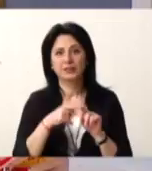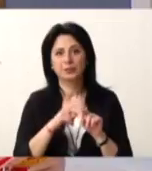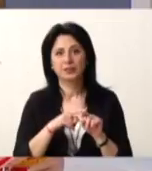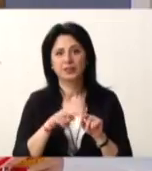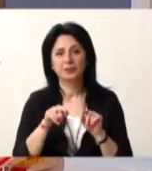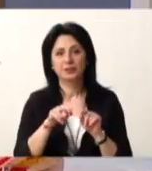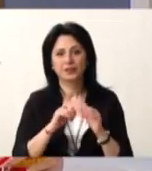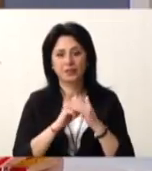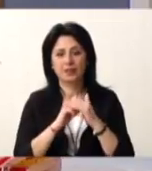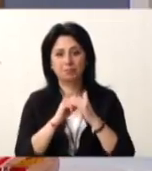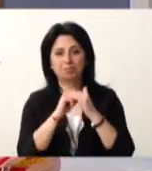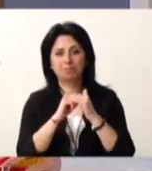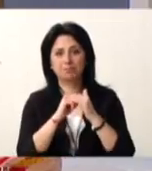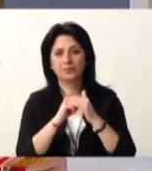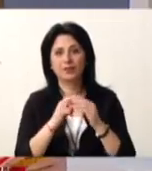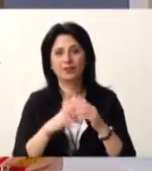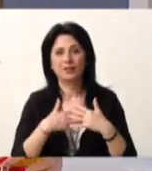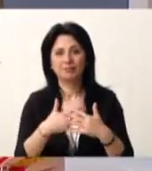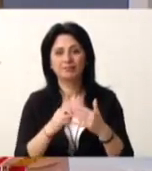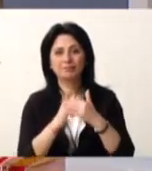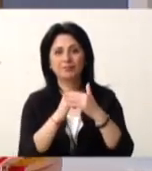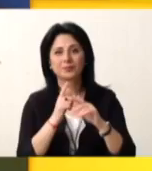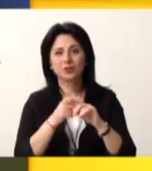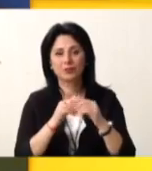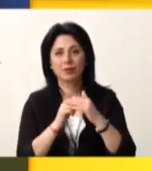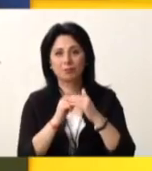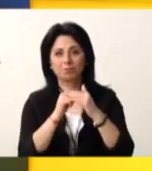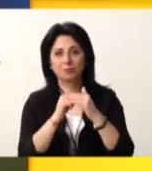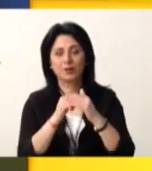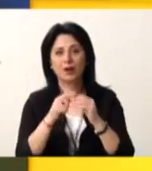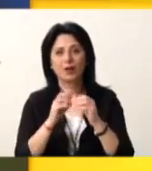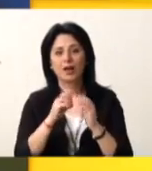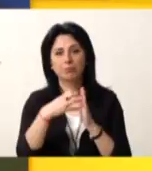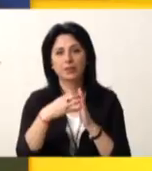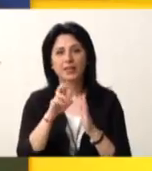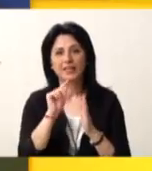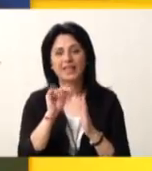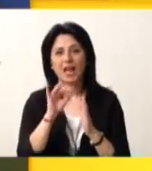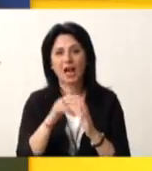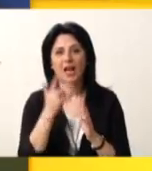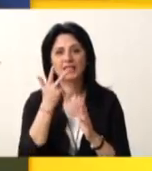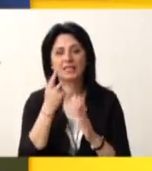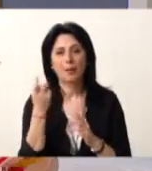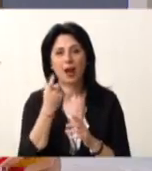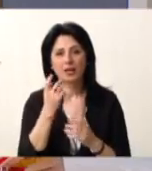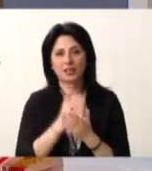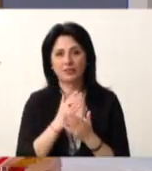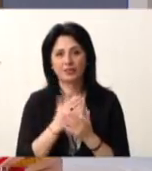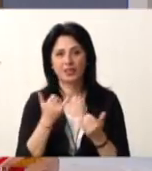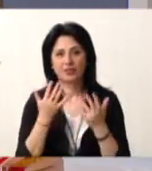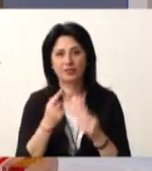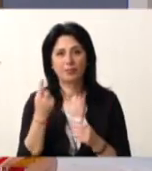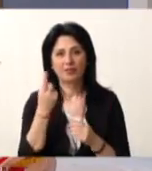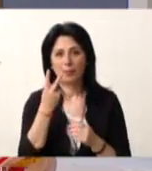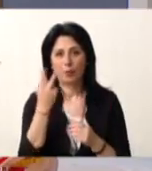ფეხებს შორის სივრცეს. ასე რომ ამ თიახლის გაზდას. თიახარი არის სამი ხარისხის, დღესდღეობით არის